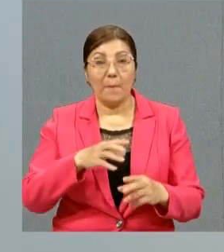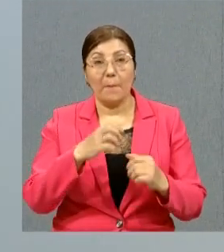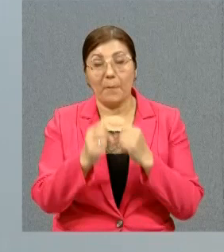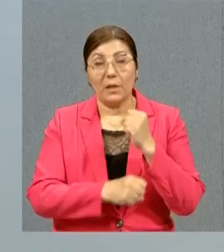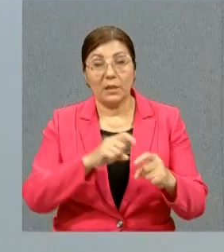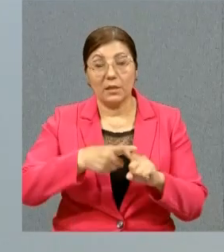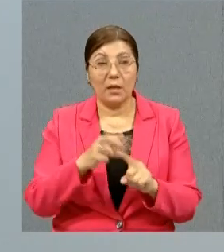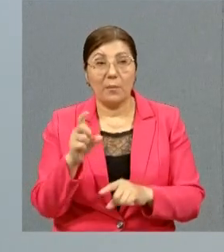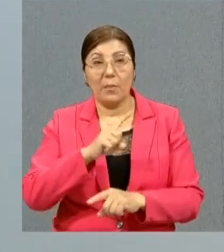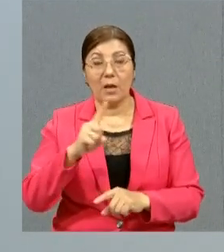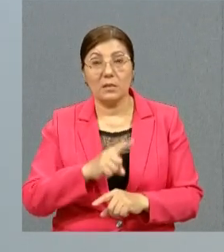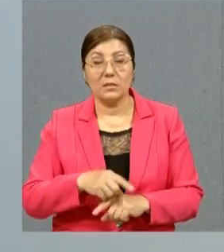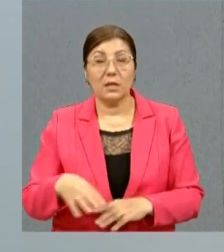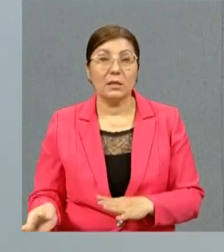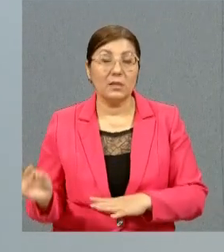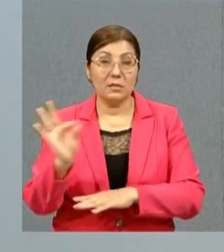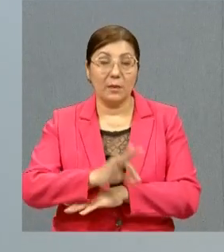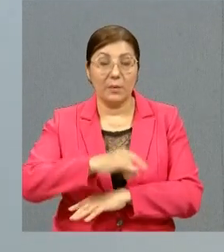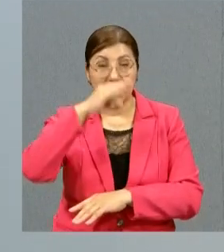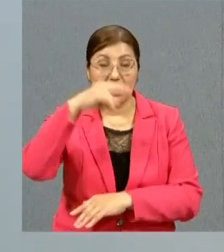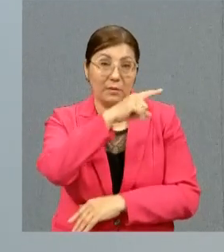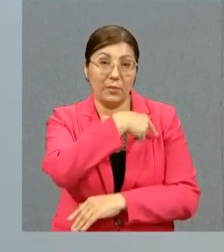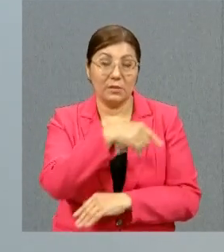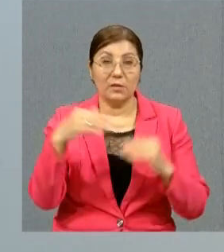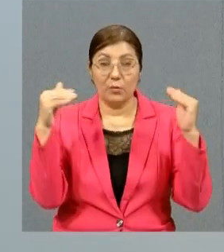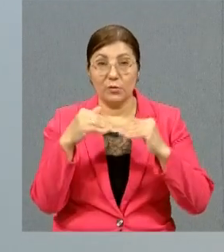общежити заказан мединского университете